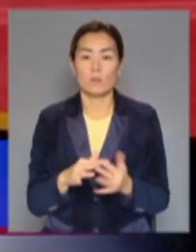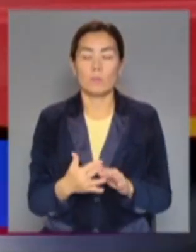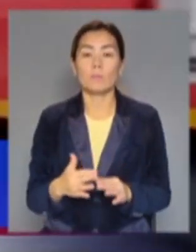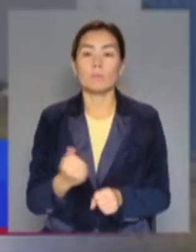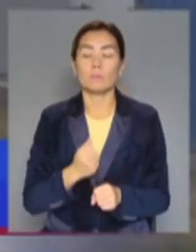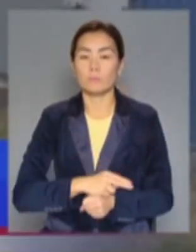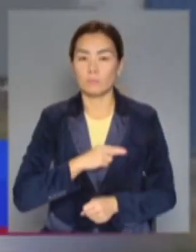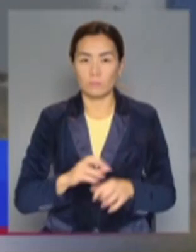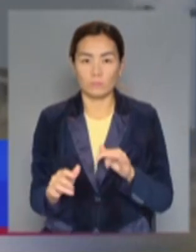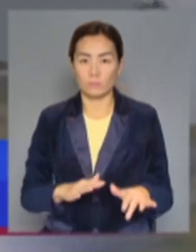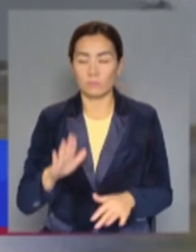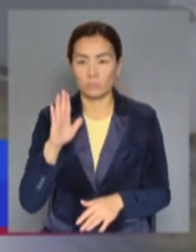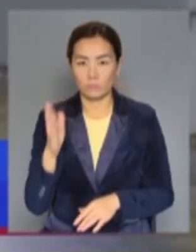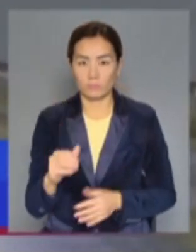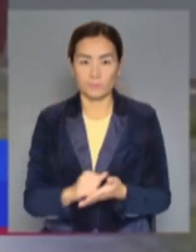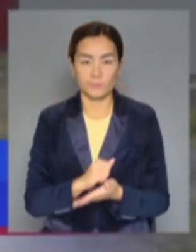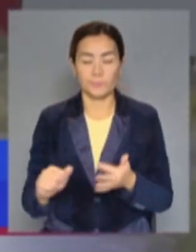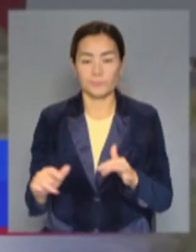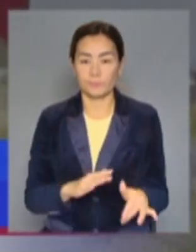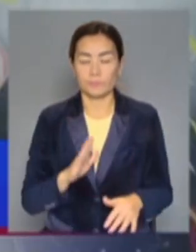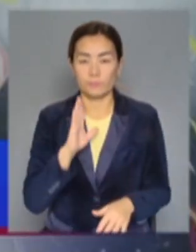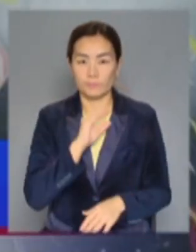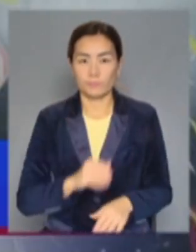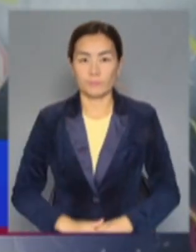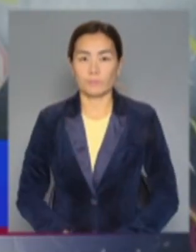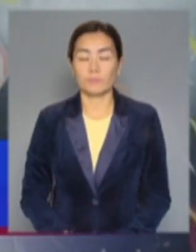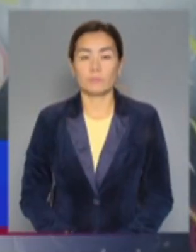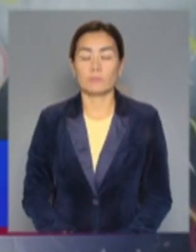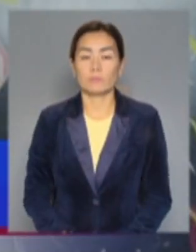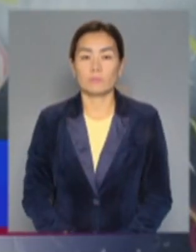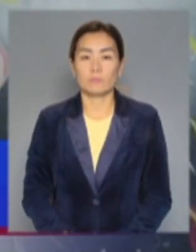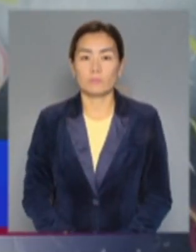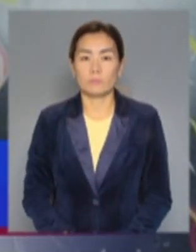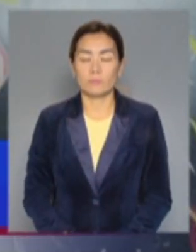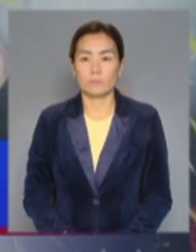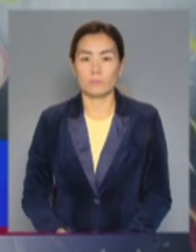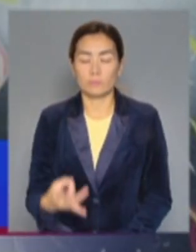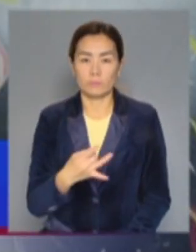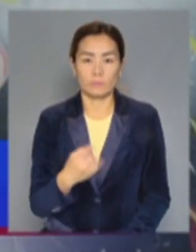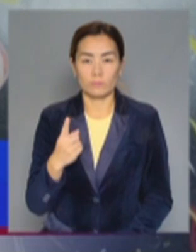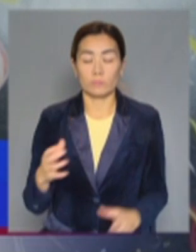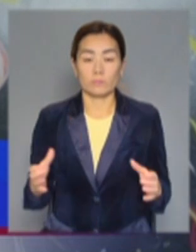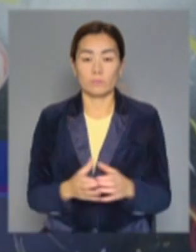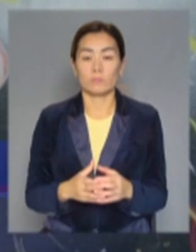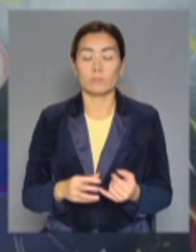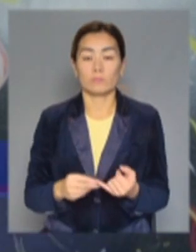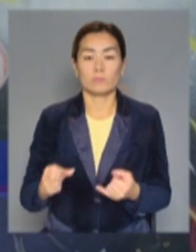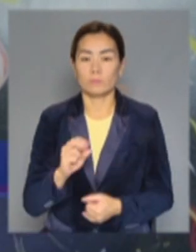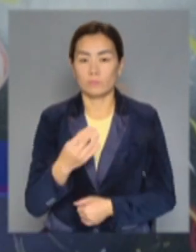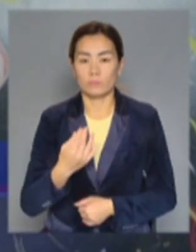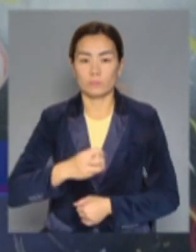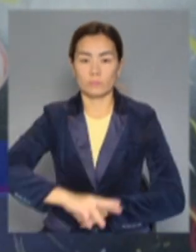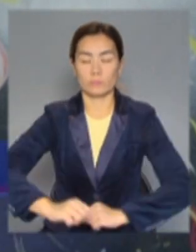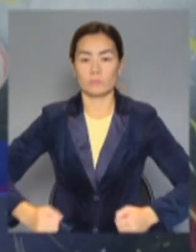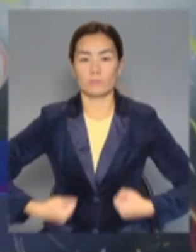алу бойынша жұмыстар жүргізіліп, құжаттары рәсімделуде. Аудан бойынша бір өрт сөндіру бөлімі және жергілікті әкімдік